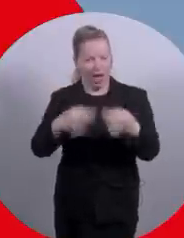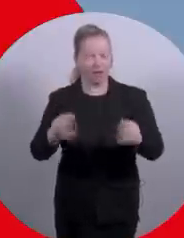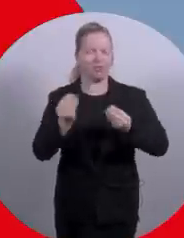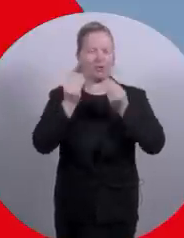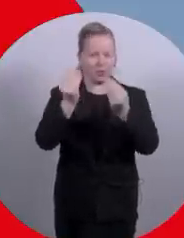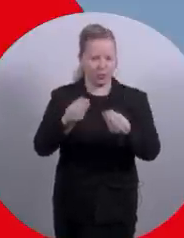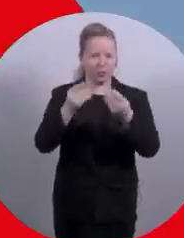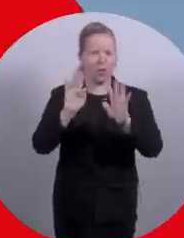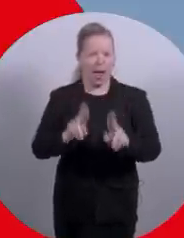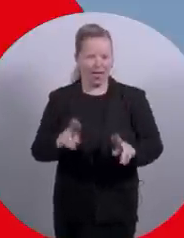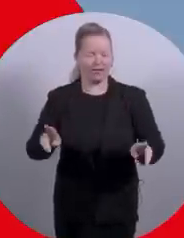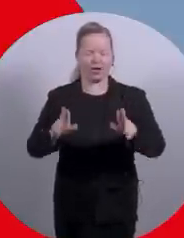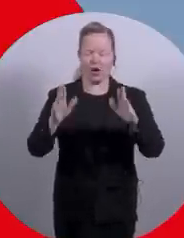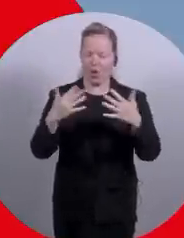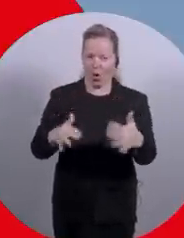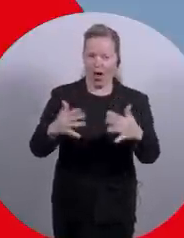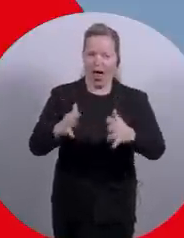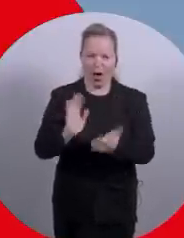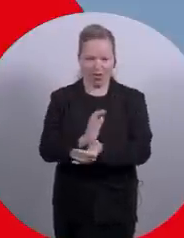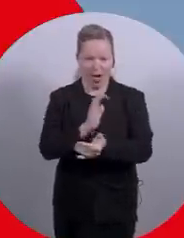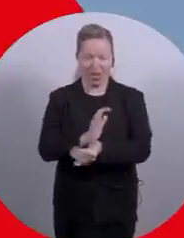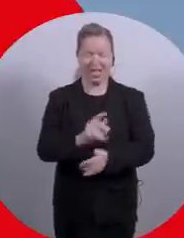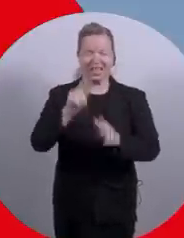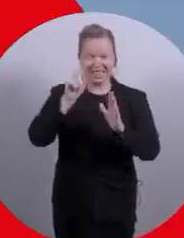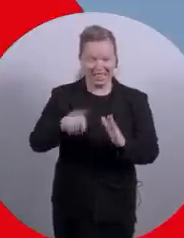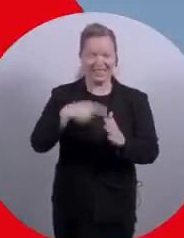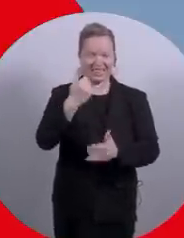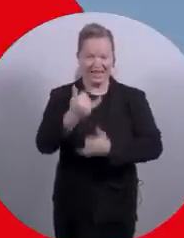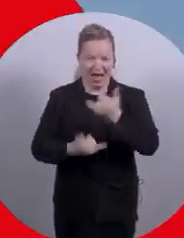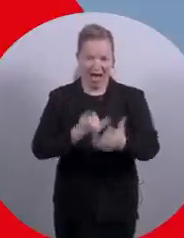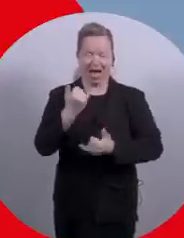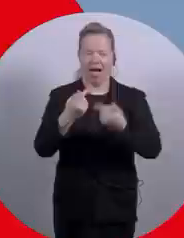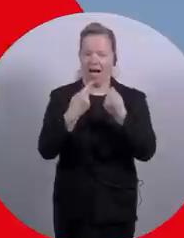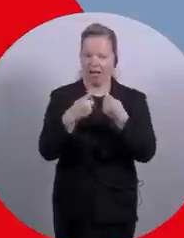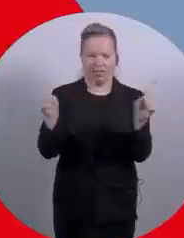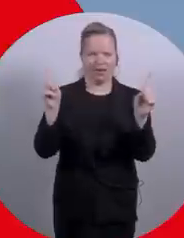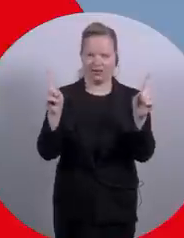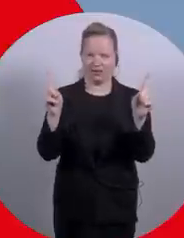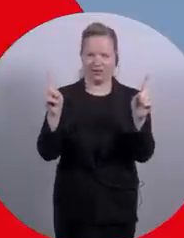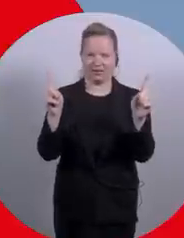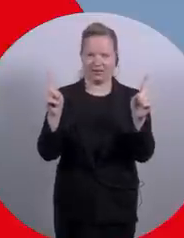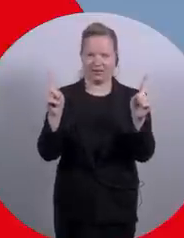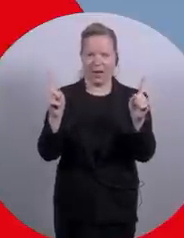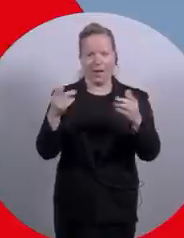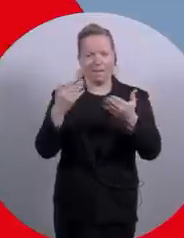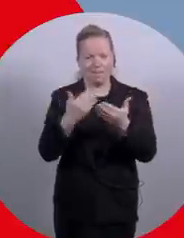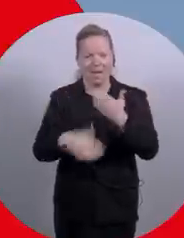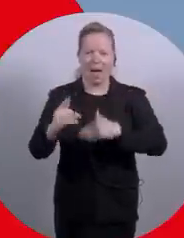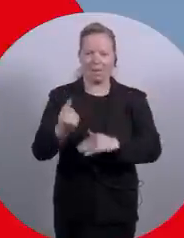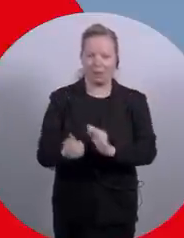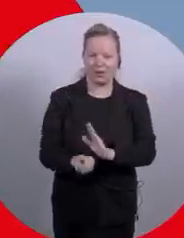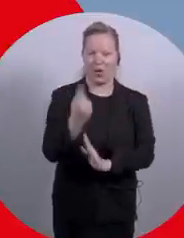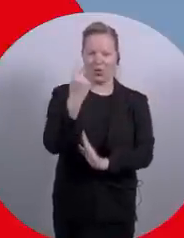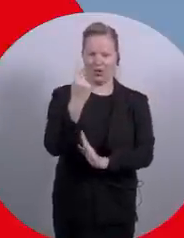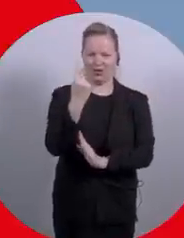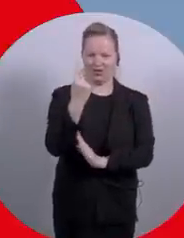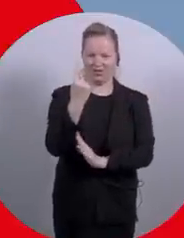darf diesmal ist es tatsächlich anders es ist tatsächlich etwas Besonderes